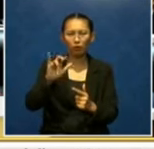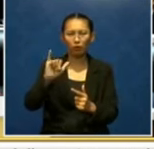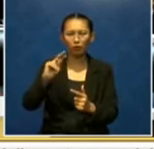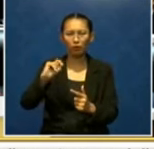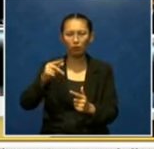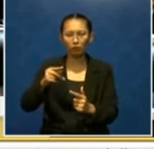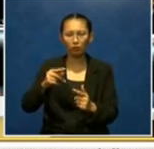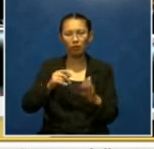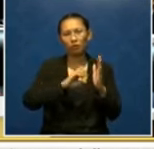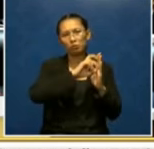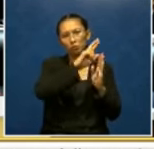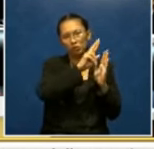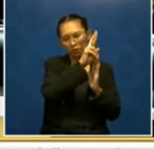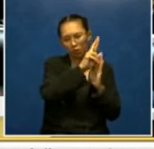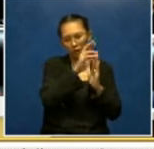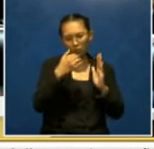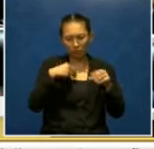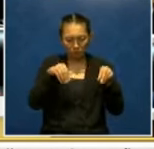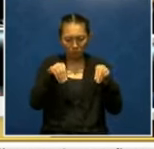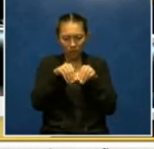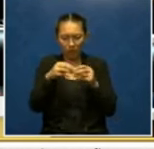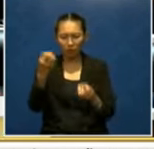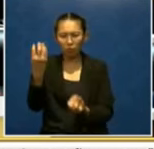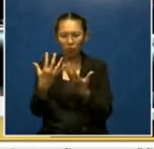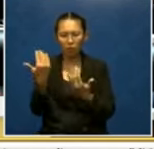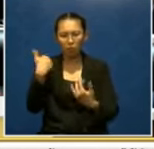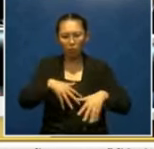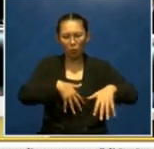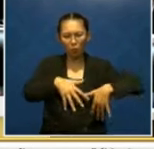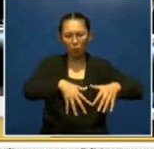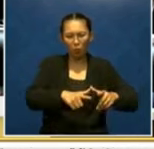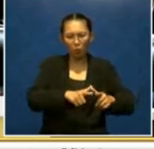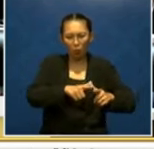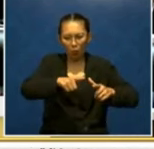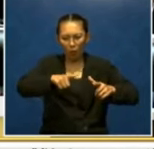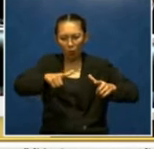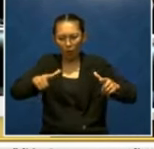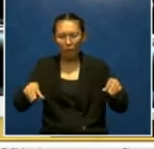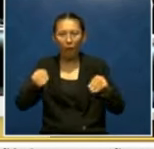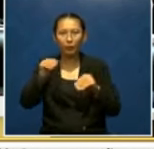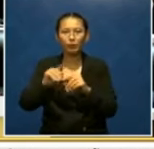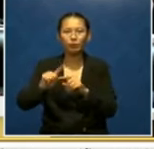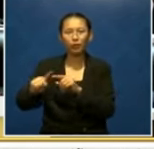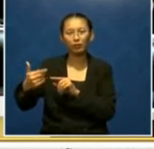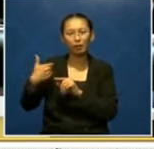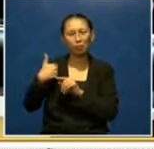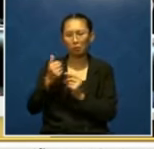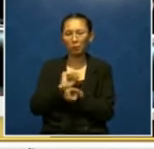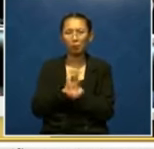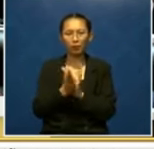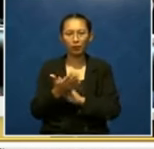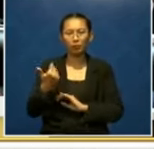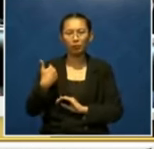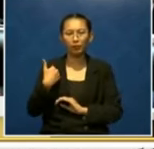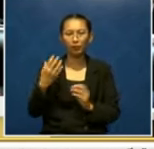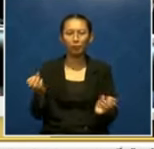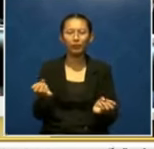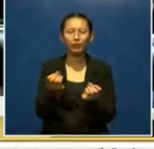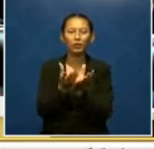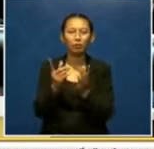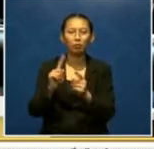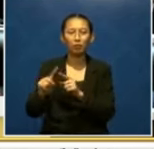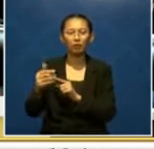ที่ติดกับเขตเมืองค่ะความเป็นชุมชนเมืองก็ได้ขยายจนบริบทในพื้นที่ได้เปลี่ยนแปลงไปจนทำให้เกิดผลกระทบและ